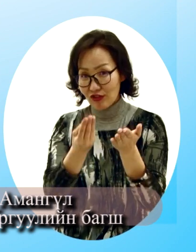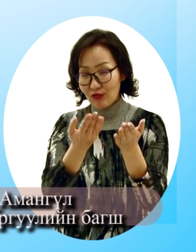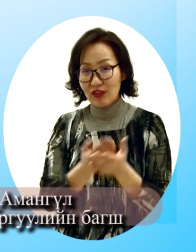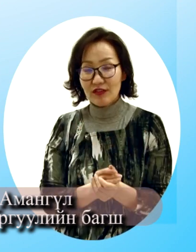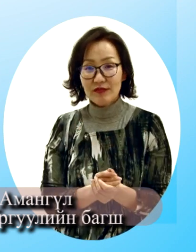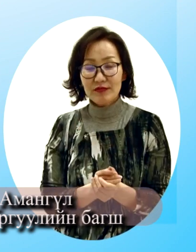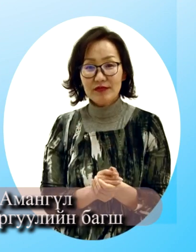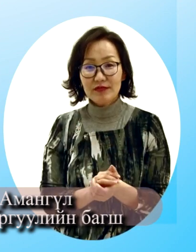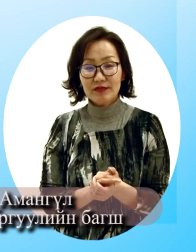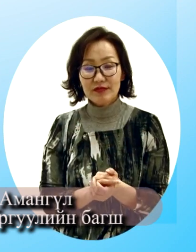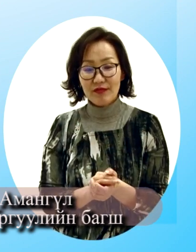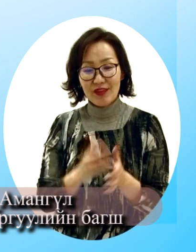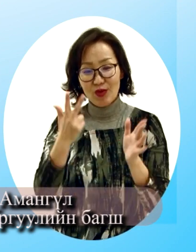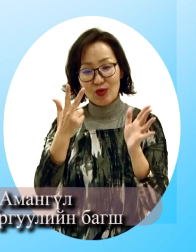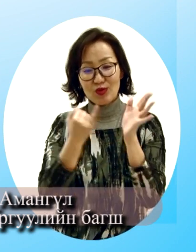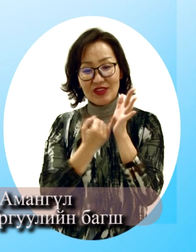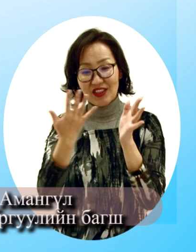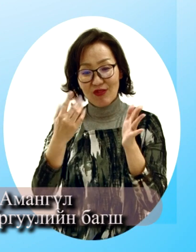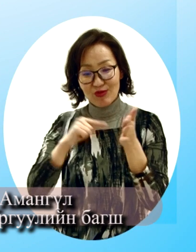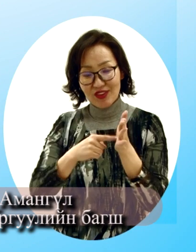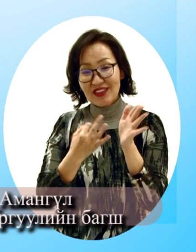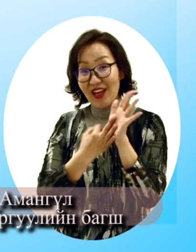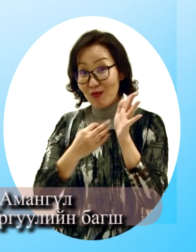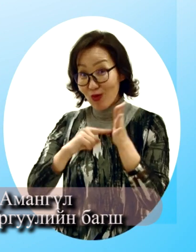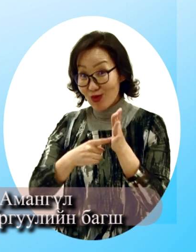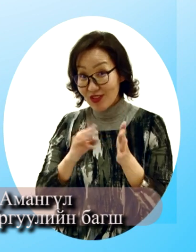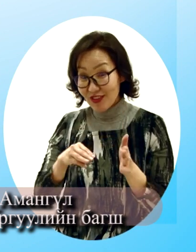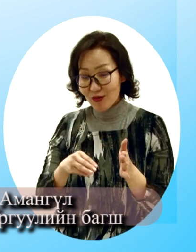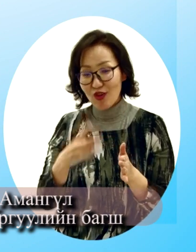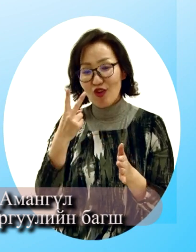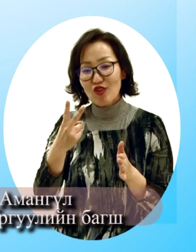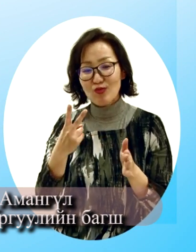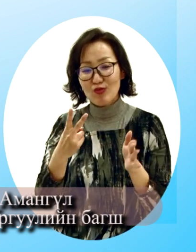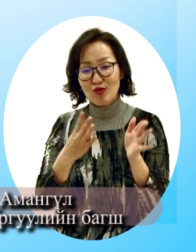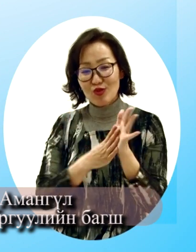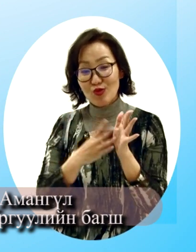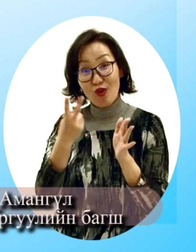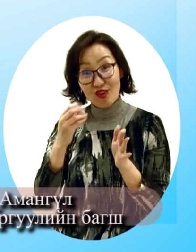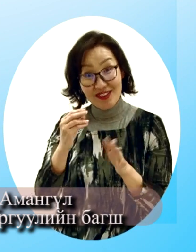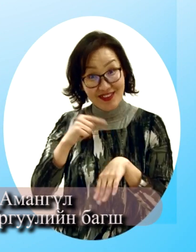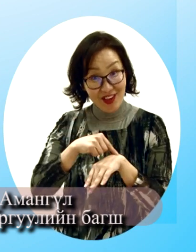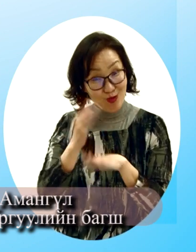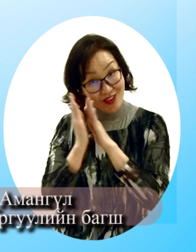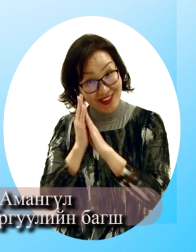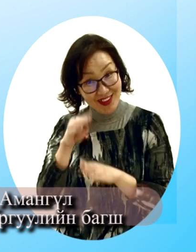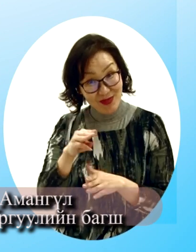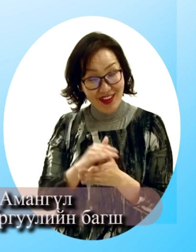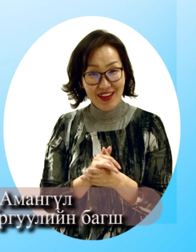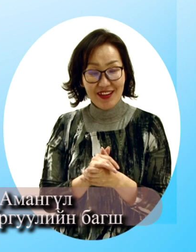1 жылда 365 тәулік барын білеміз. Яғни 365 пен 8-ді